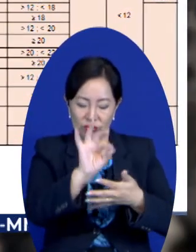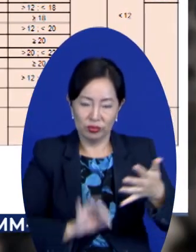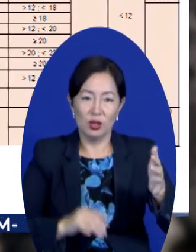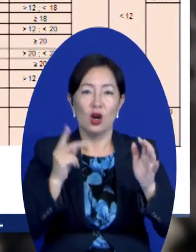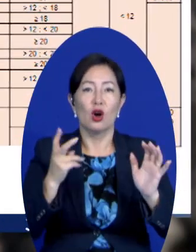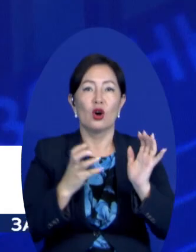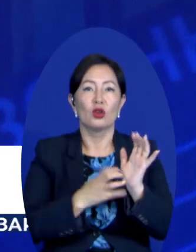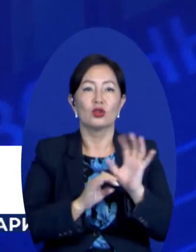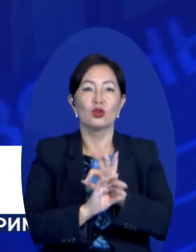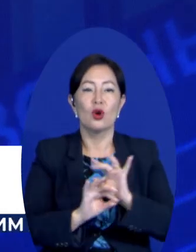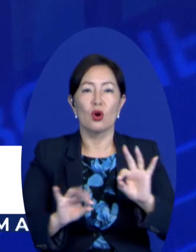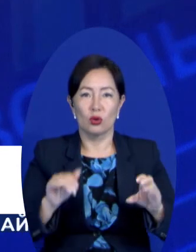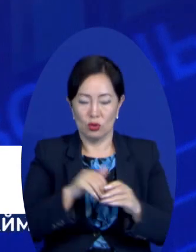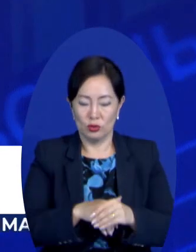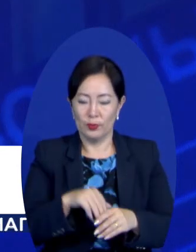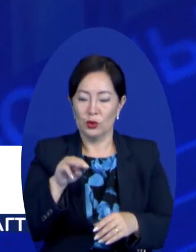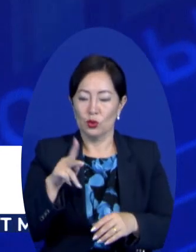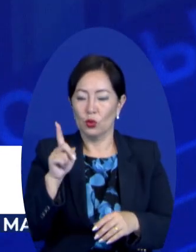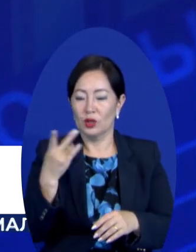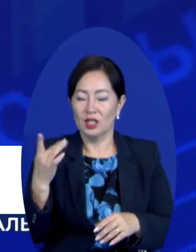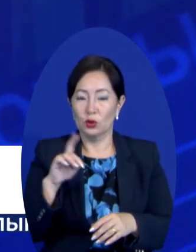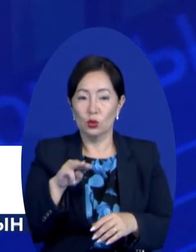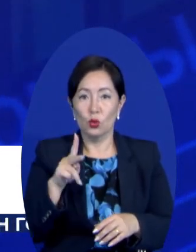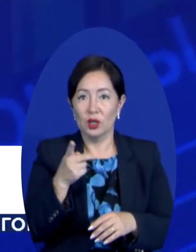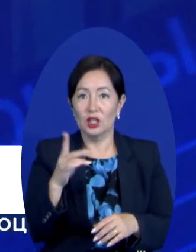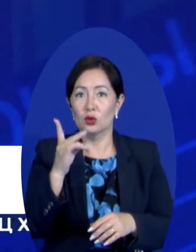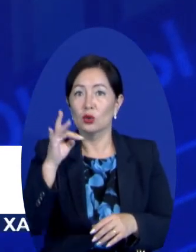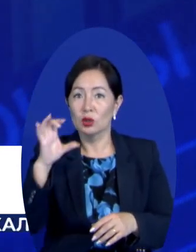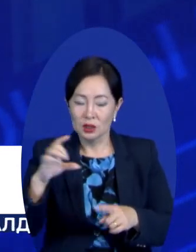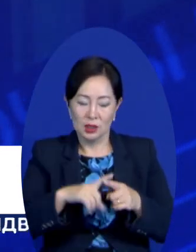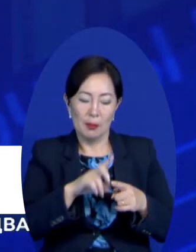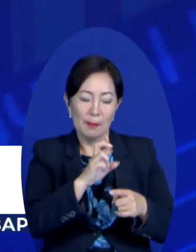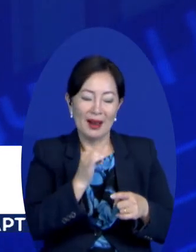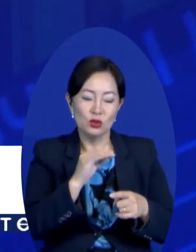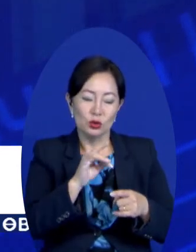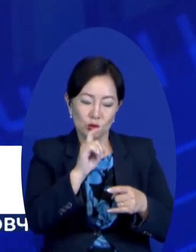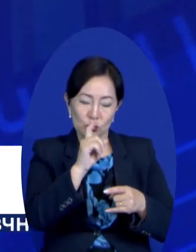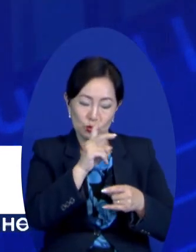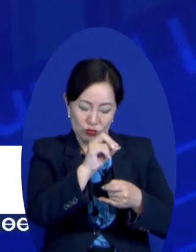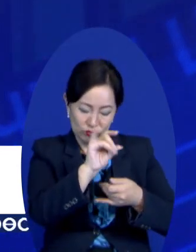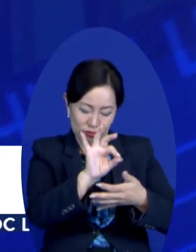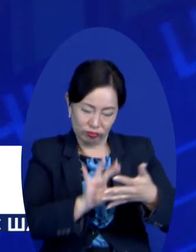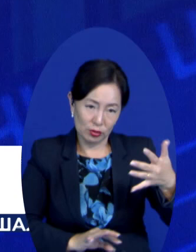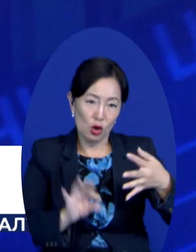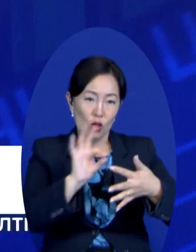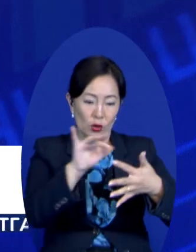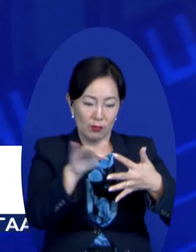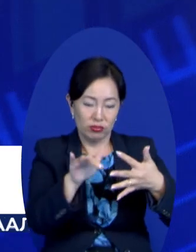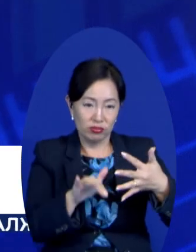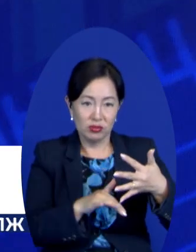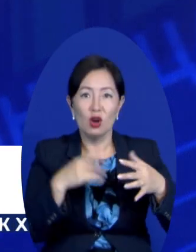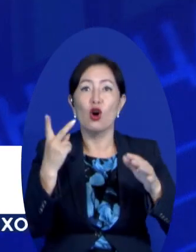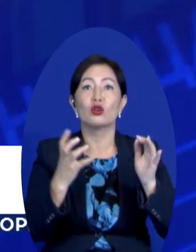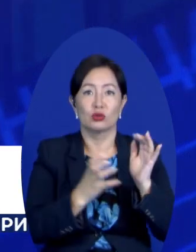төрөл рүү оруулж гисэн. Тэгэхээр түүхий болон баяжуулагдсан нүүрсний 29 ангилалтаа боллоо гэсэн үг. За энэ нь одоо яг энэ хүү